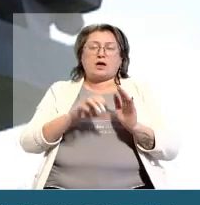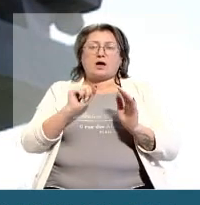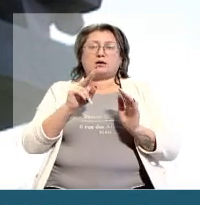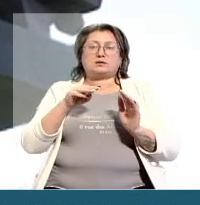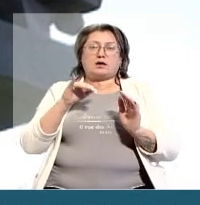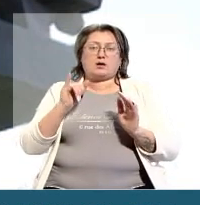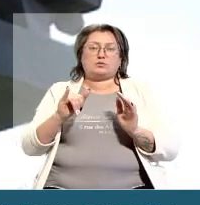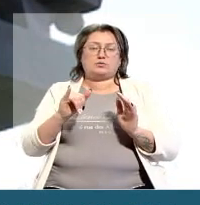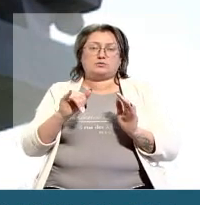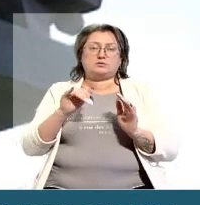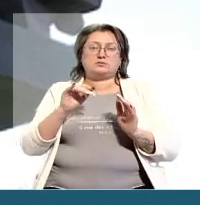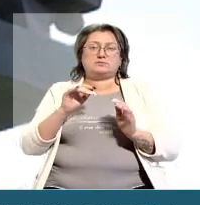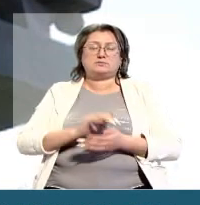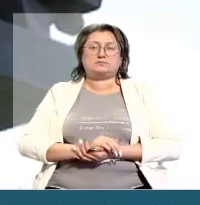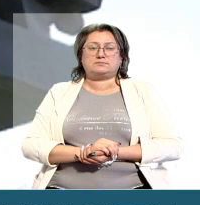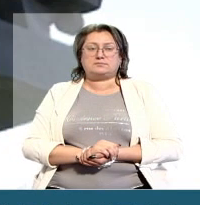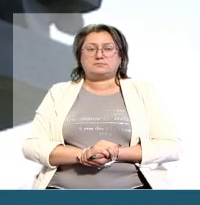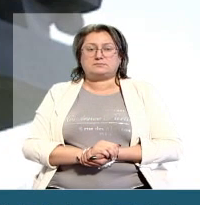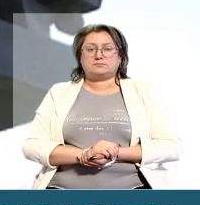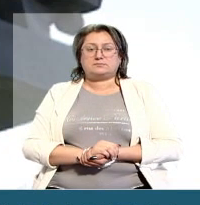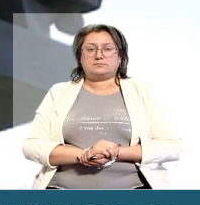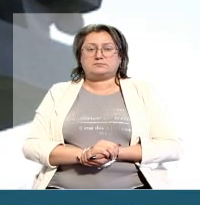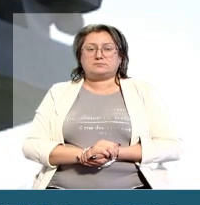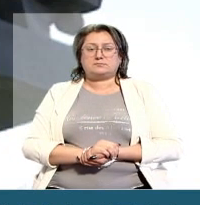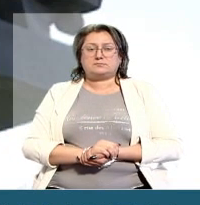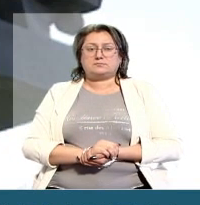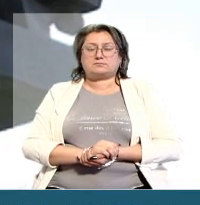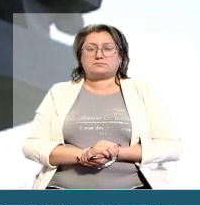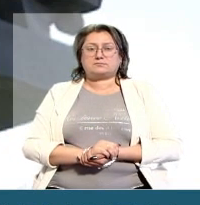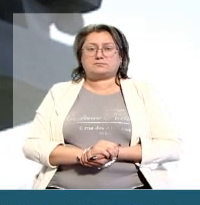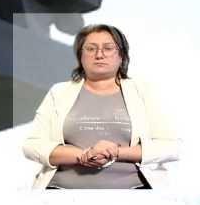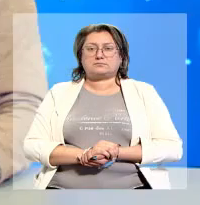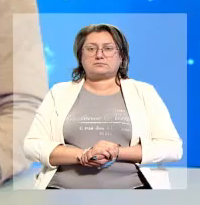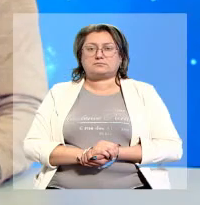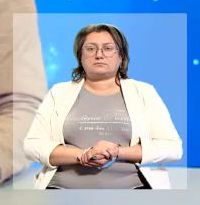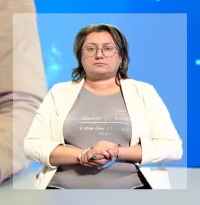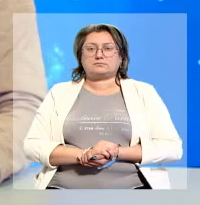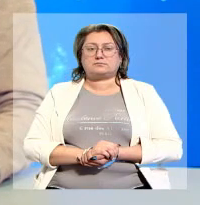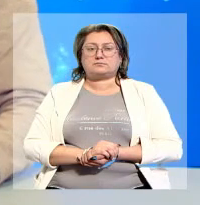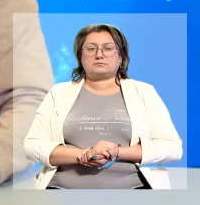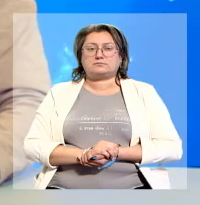барлық тапсырыстар, жөнелтулер, жеткізушілермен арадағы келісімдер күшін жоймайды.